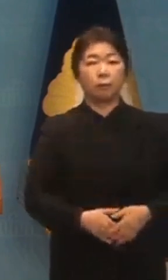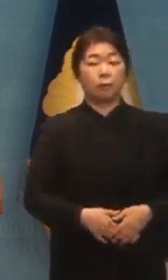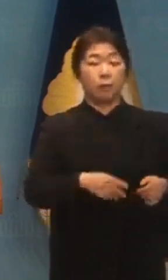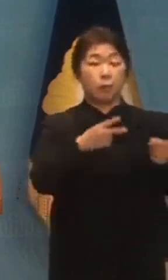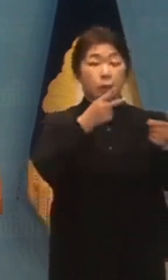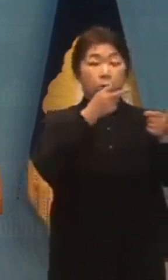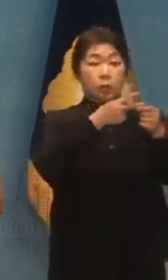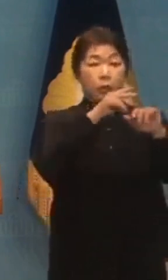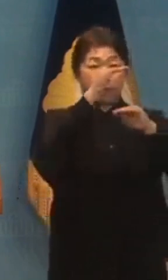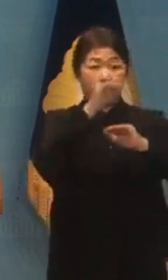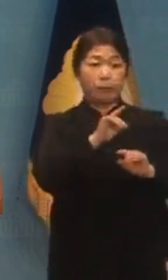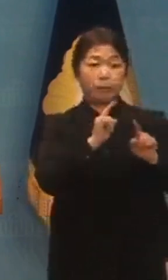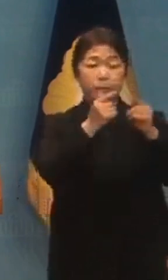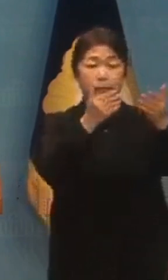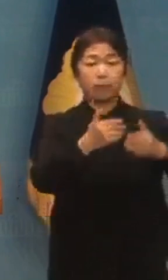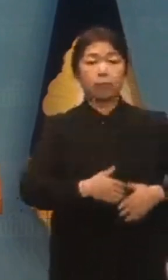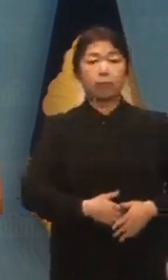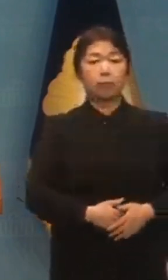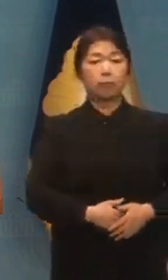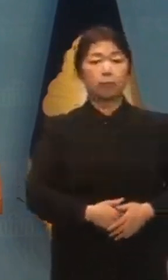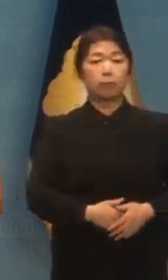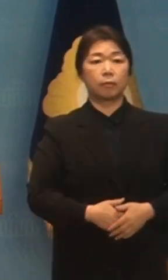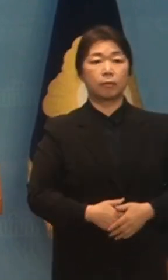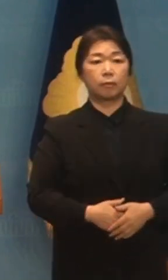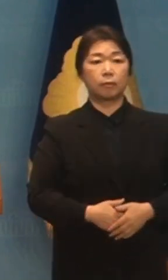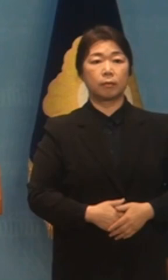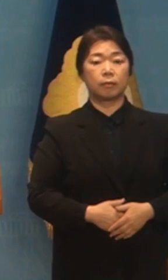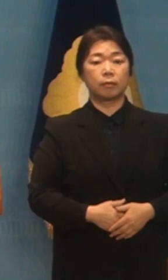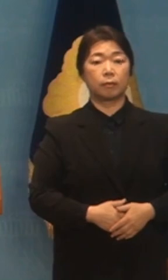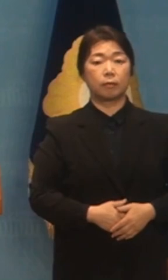두 번째 브리핑입니다.